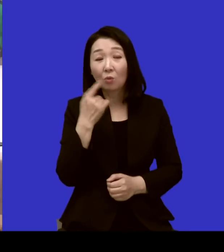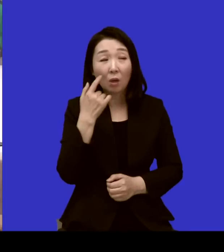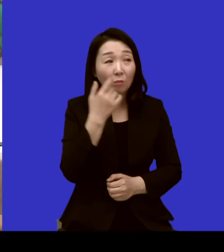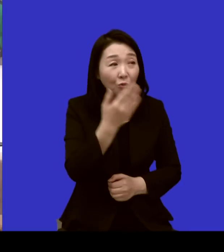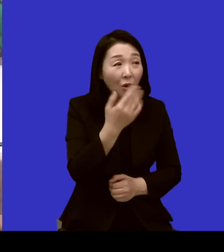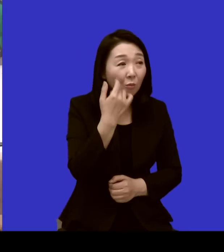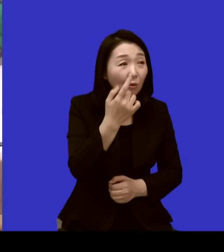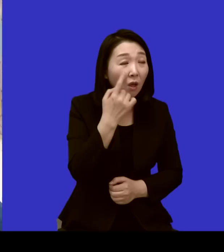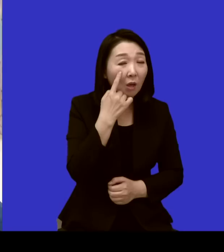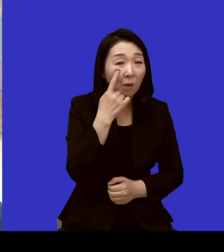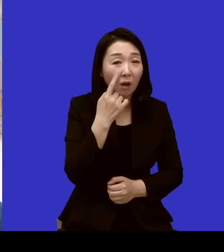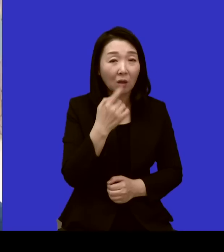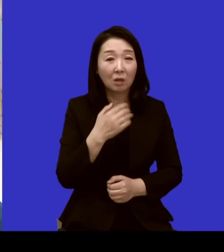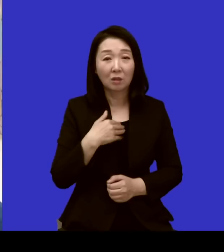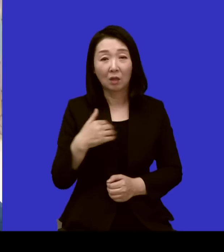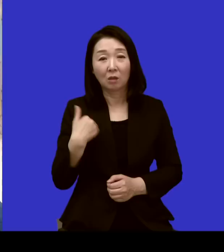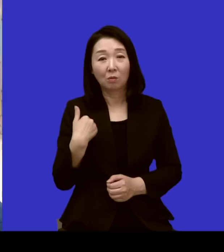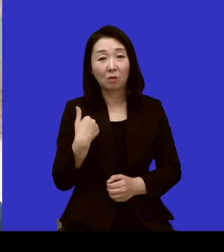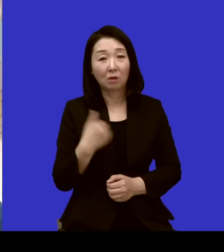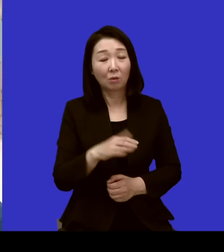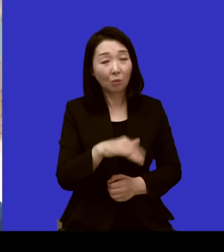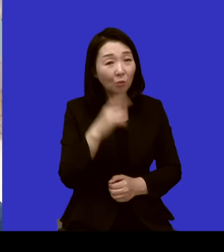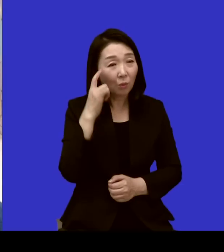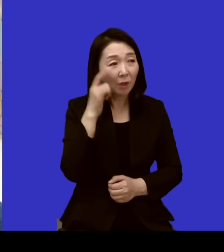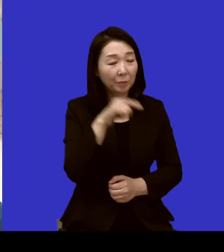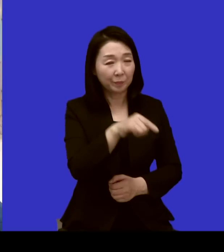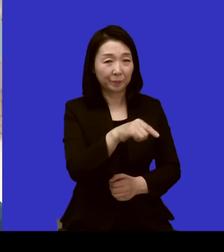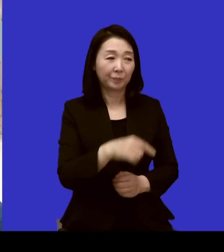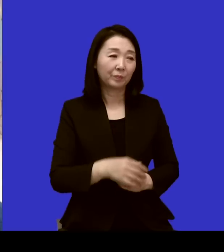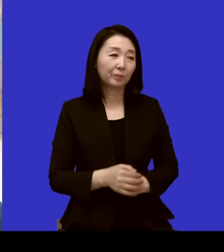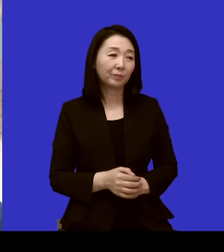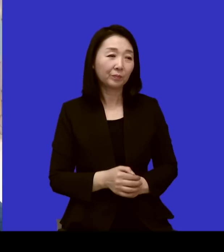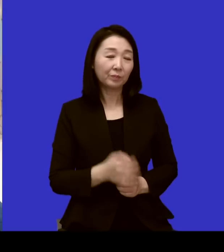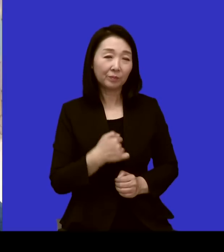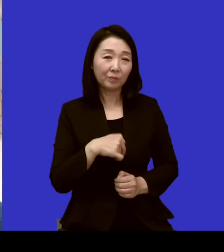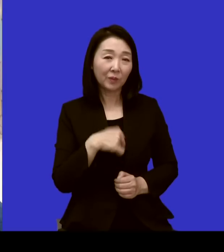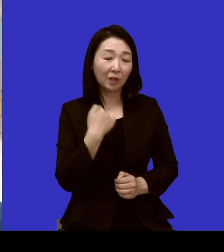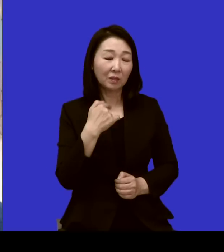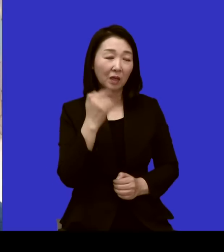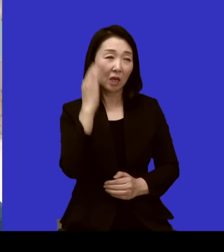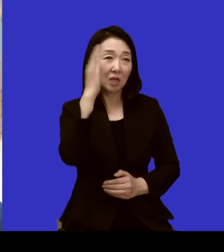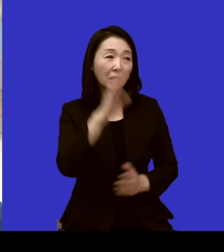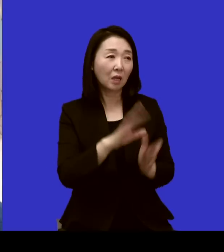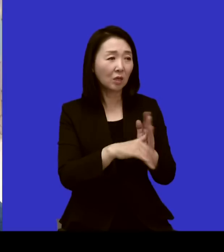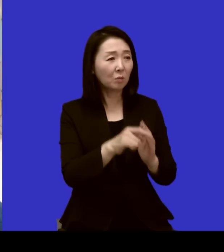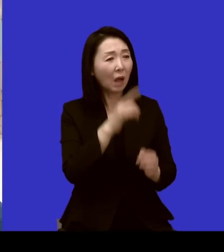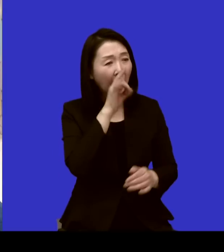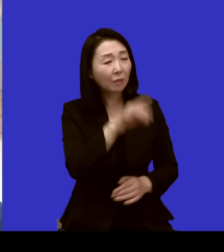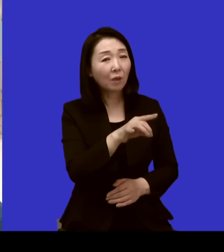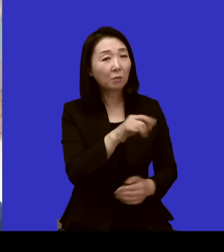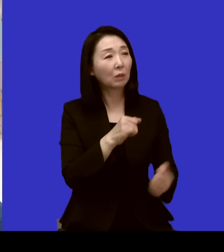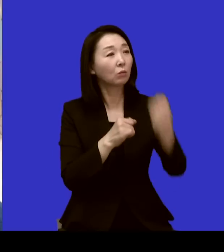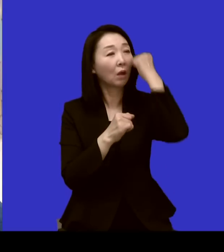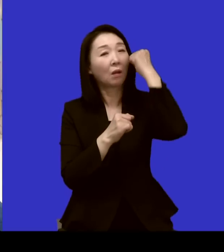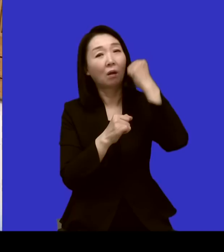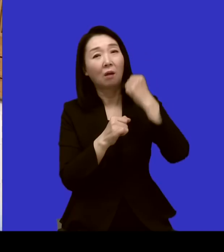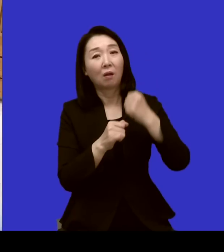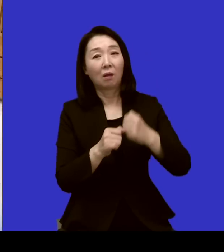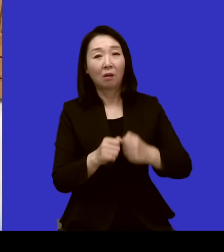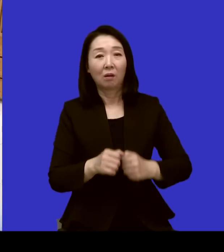물어보다 보면은 예. 네. 저도 모르게 이제 왜냐하면 이제 이 친구가 자기의 어떤 무용담을 얘기할 때 야 그러면 안 되지 그러면은 또 때리는